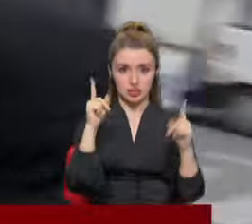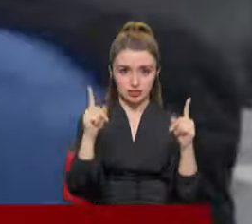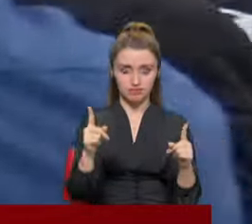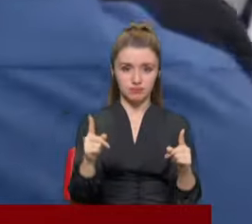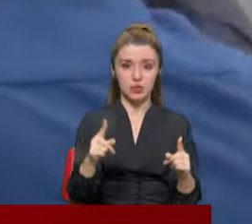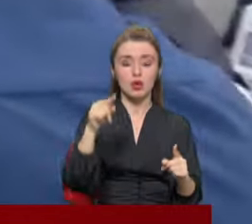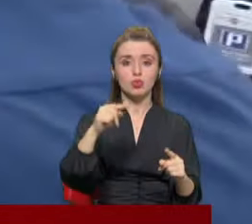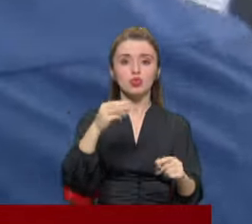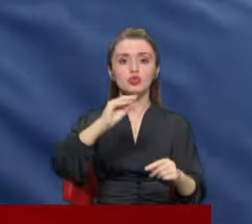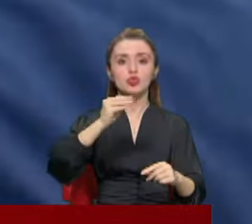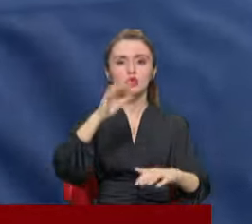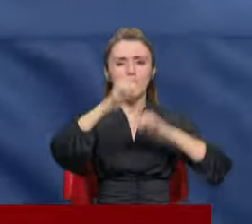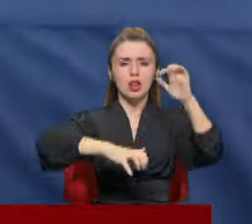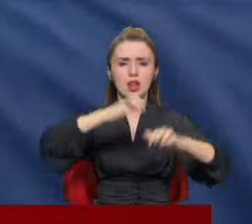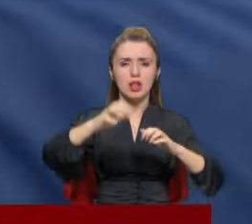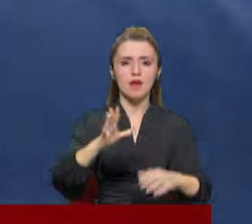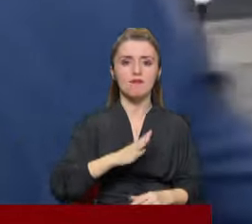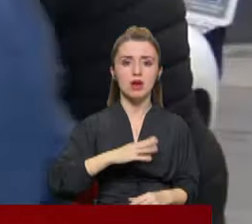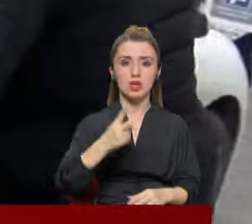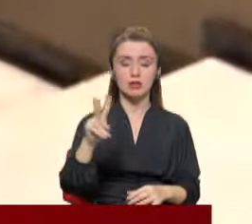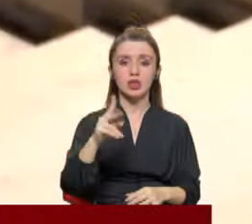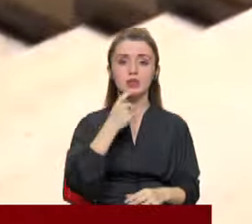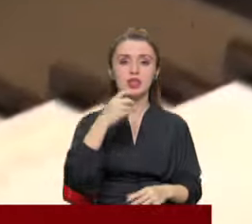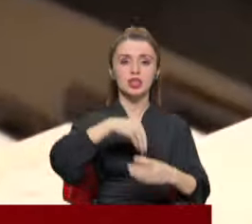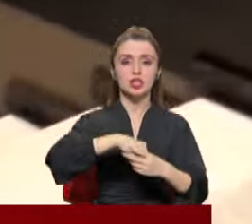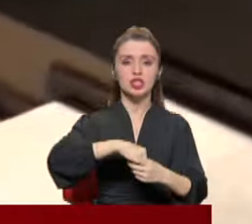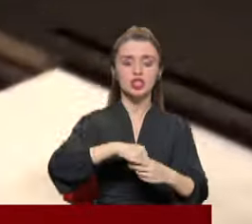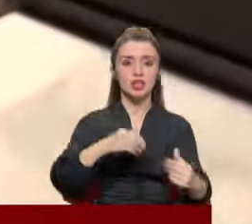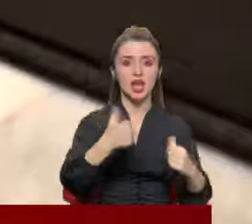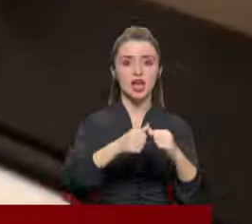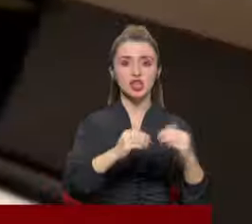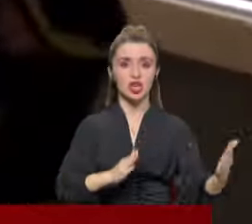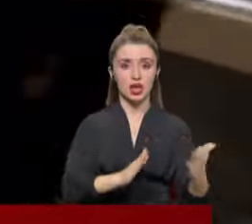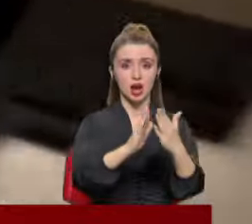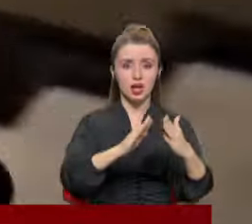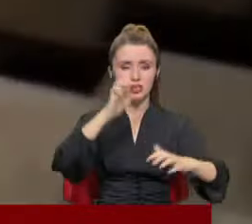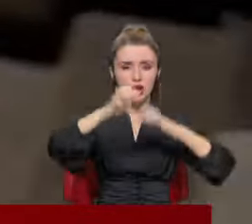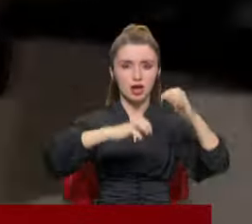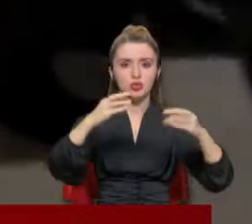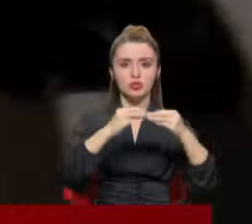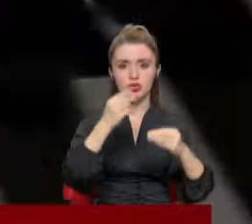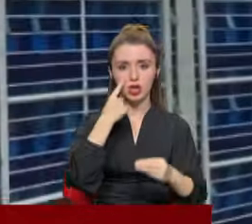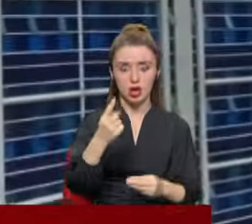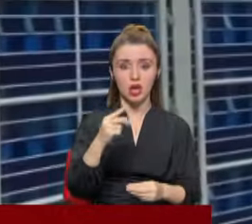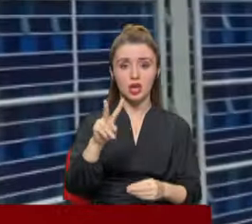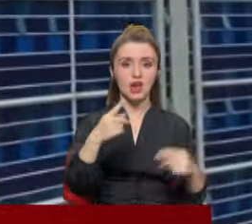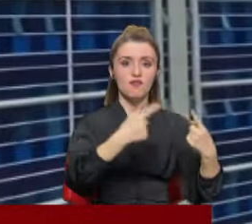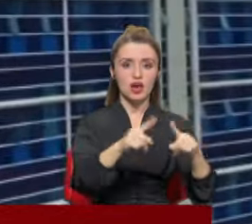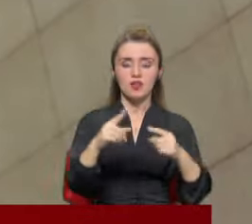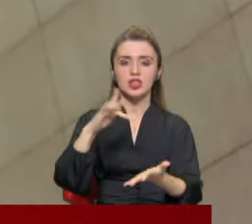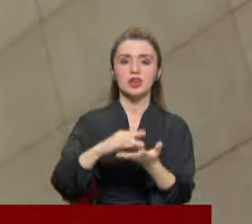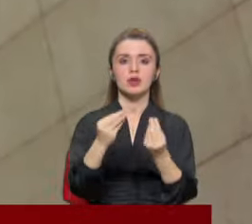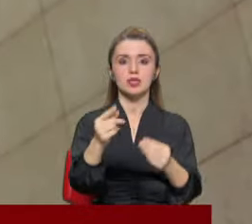çocuğun nitelikli cinsel istismarı, 2020 yılı içinse eşe karşı nitelikli cinsel saldırı suçlarından iki ayrı ceza